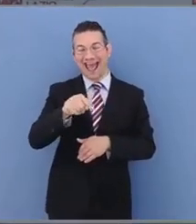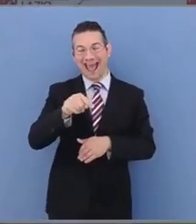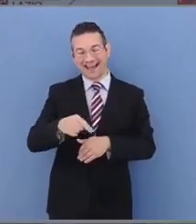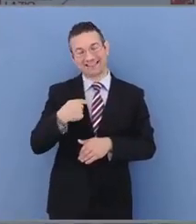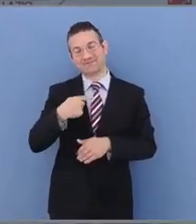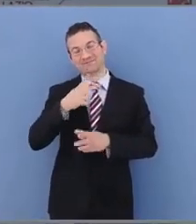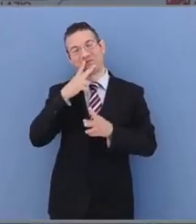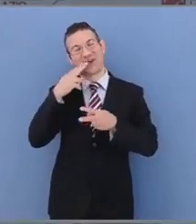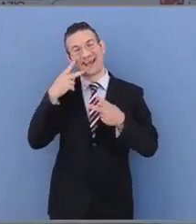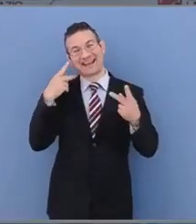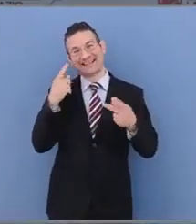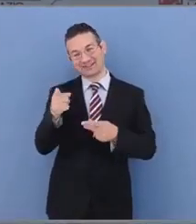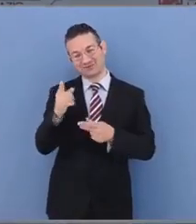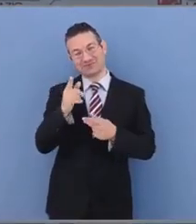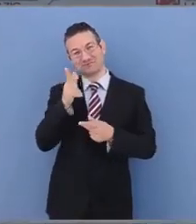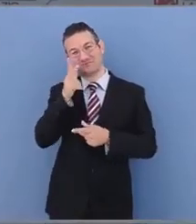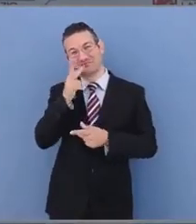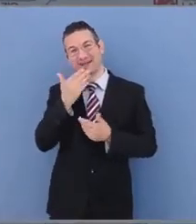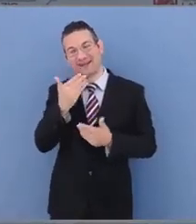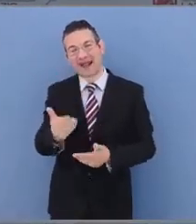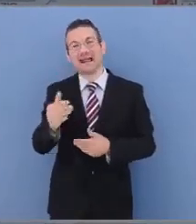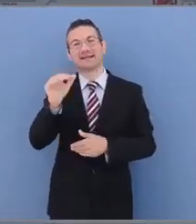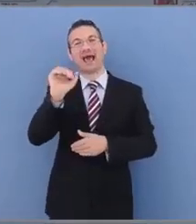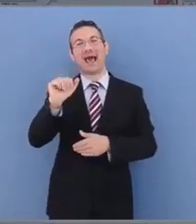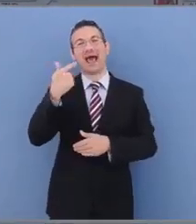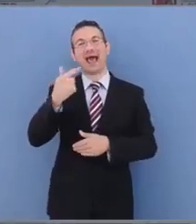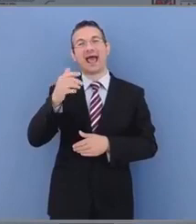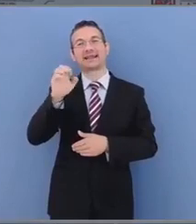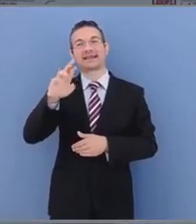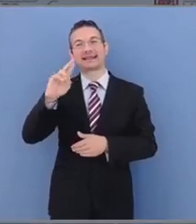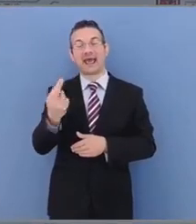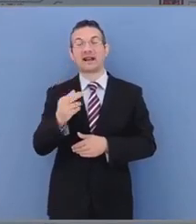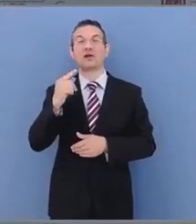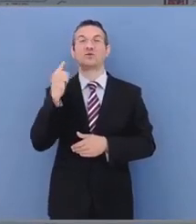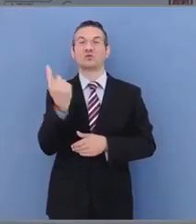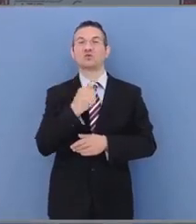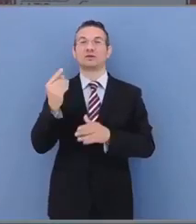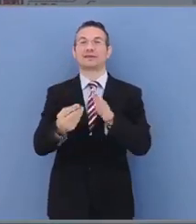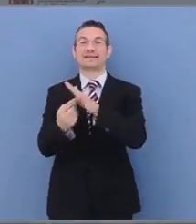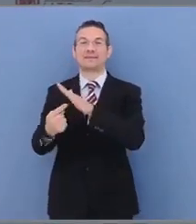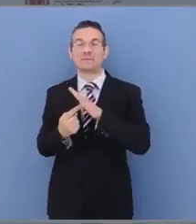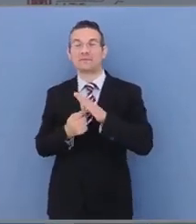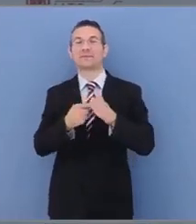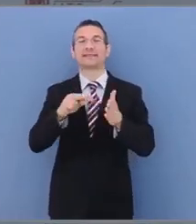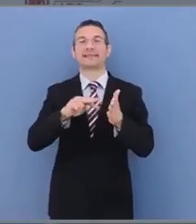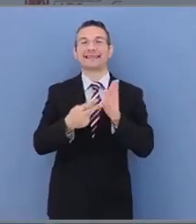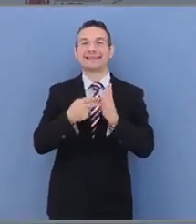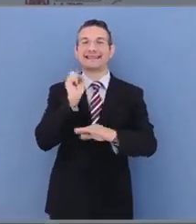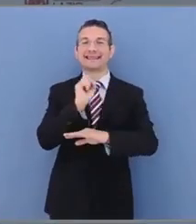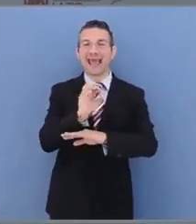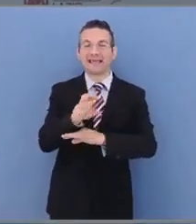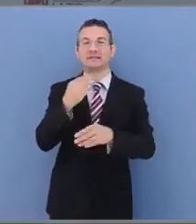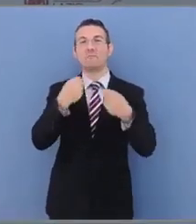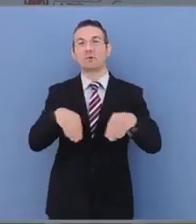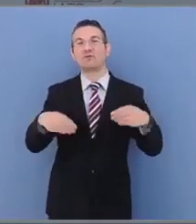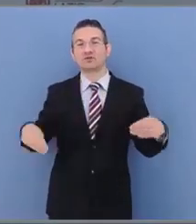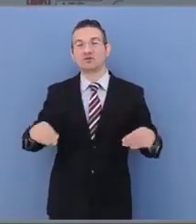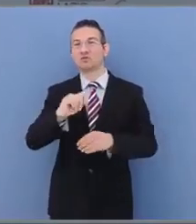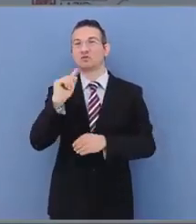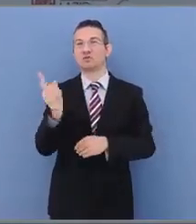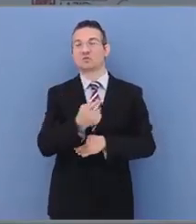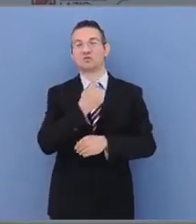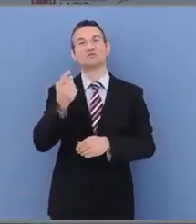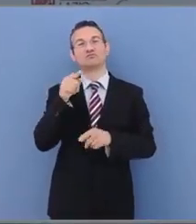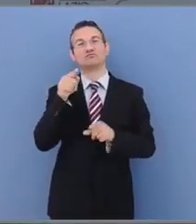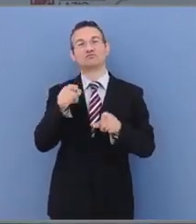l'ADRE, tutto il personale dell'ADRE, tutti i tecnici, i professionisti, che stanno finalmente dando veramente un segnale di cambiamento reale sul